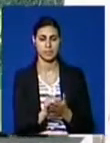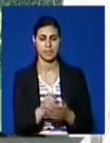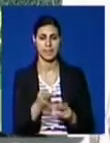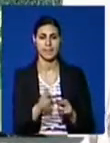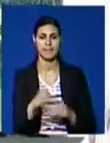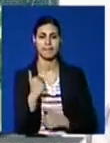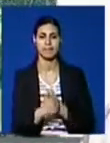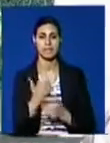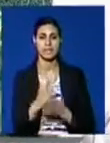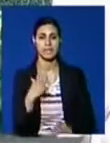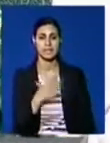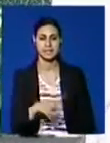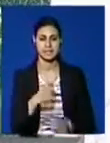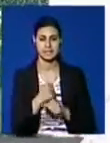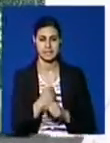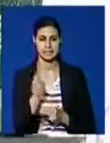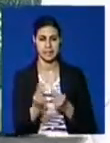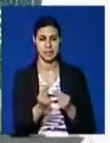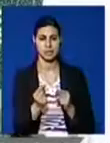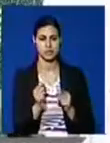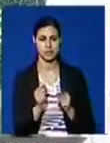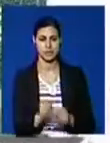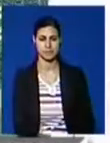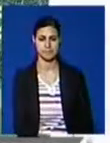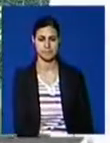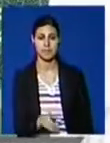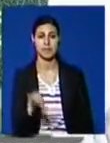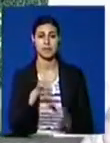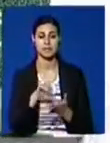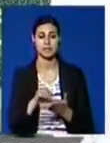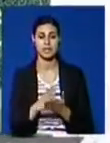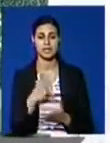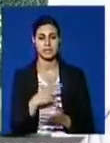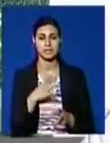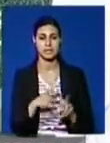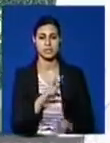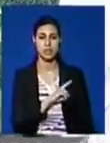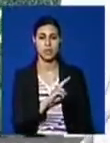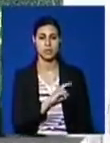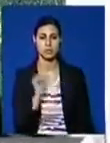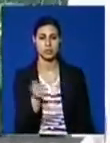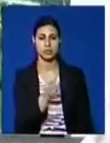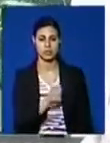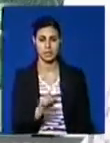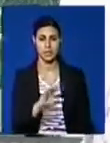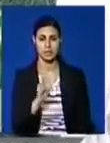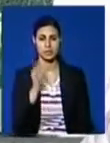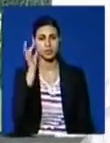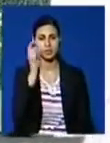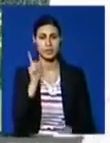ერთ-ერთი ტურნირია თბილისის თასზე, თასის გათამაშება. მასში მონაწილეობს თბილისის მოყვარული, თბილისის მოყვარული ჩოგბურთელები,